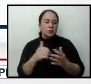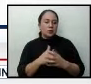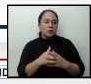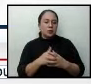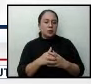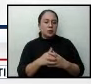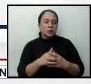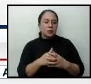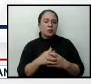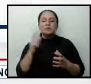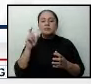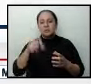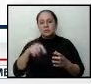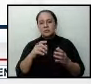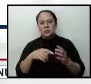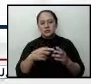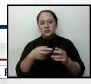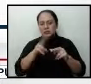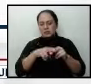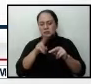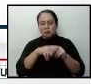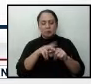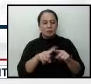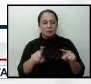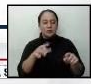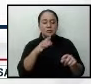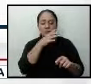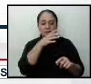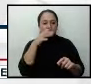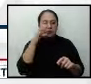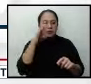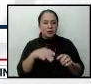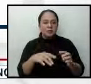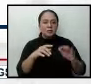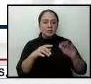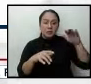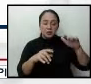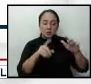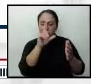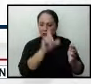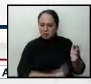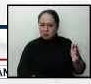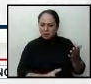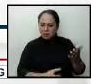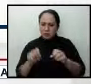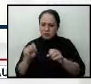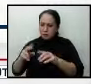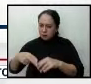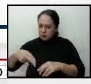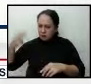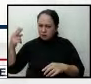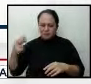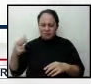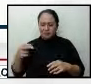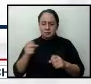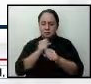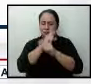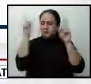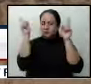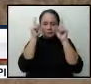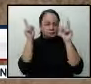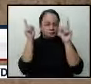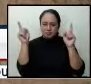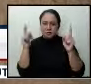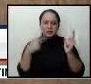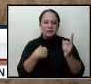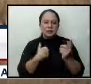yung tumataas. Yung sa farmer naman po, bumaba. So yun yung nakakagulat po, and that's the part that we want to